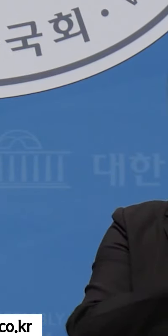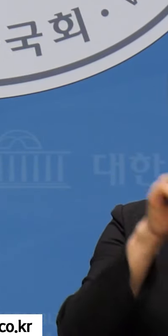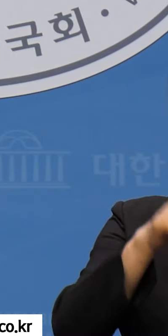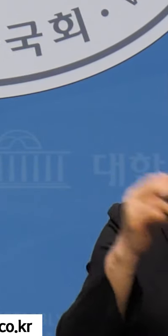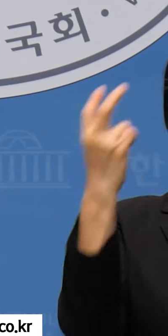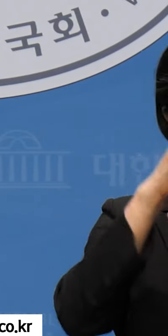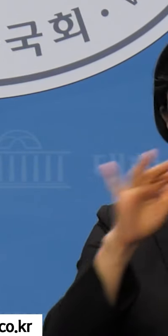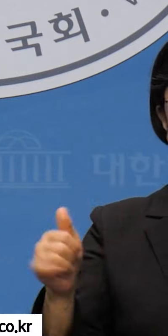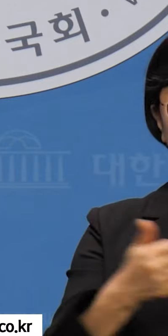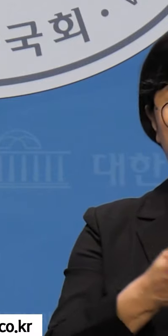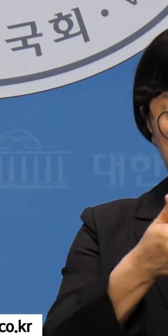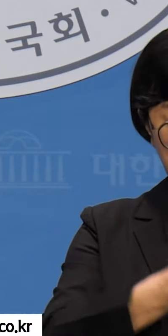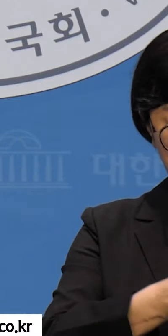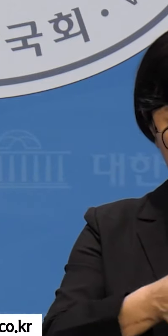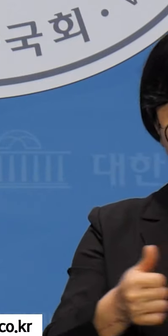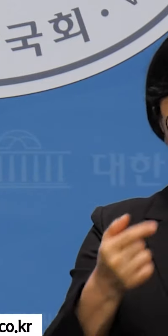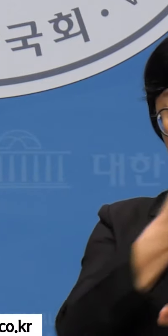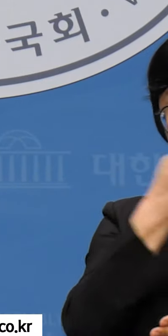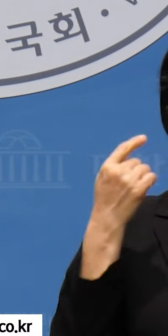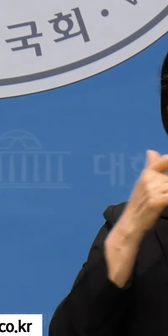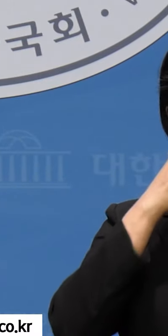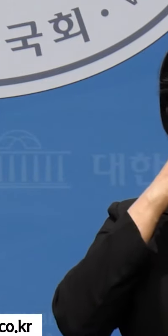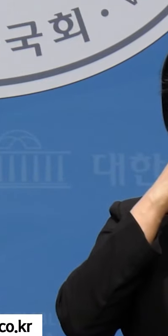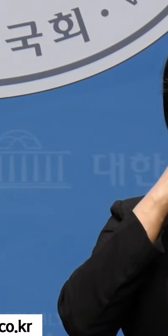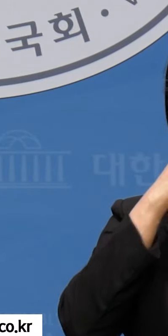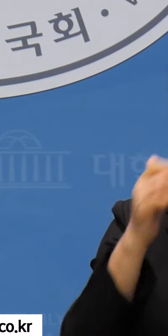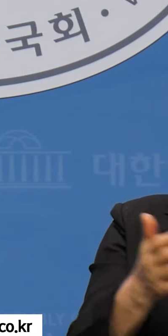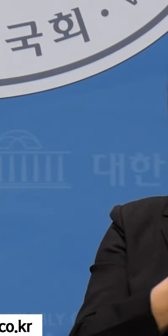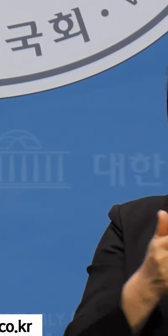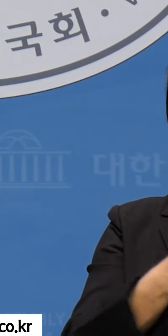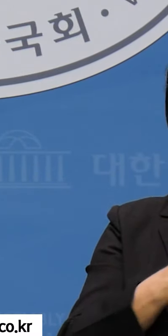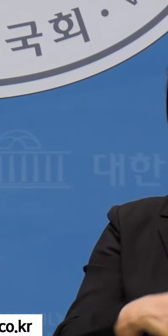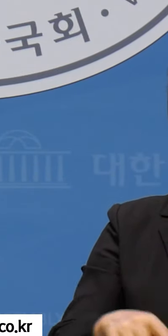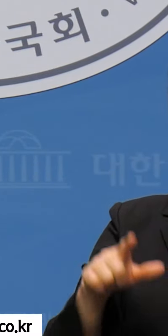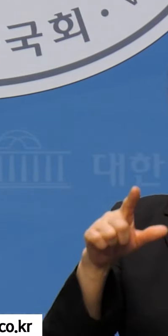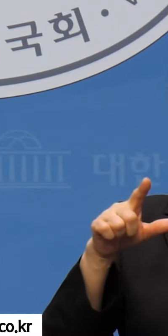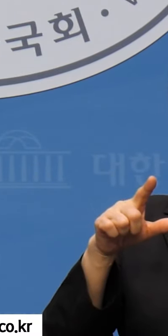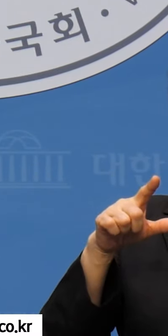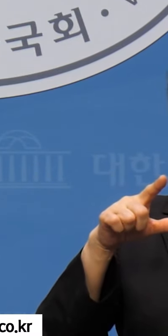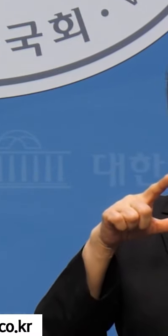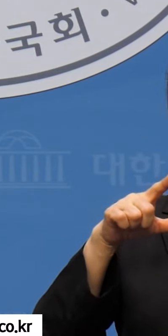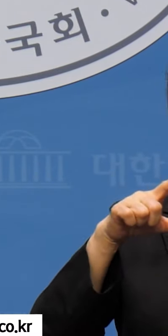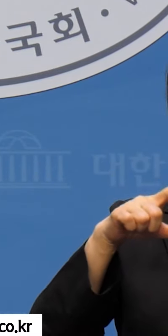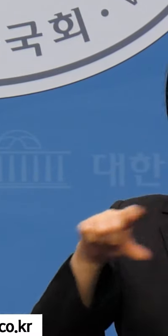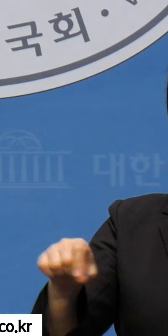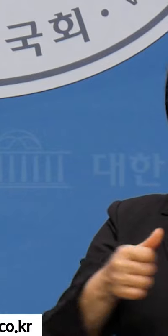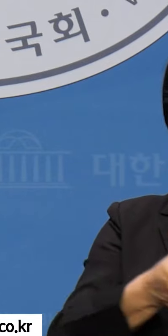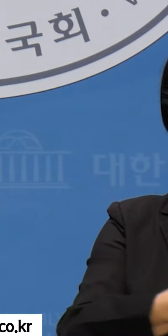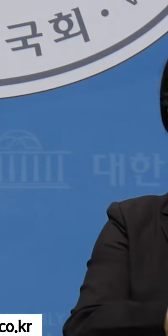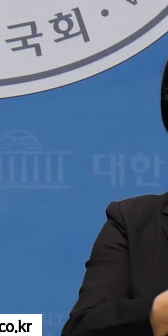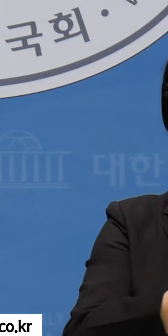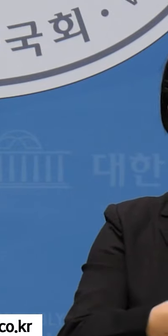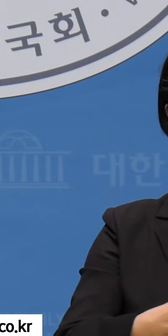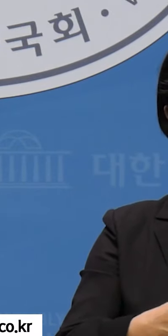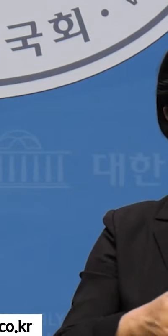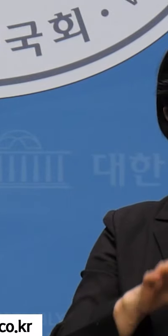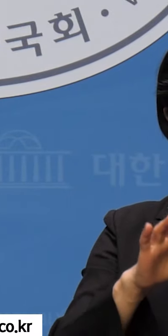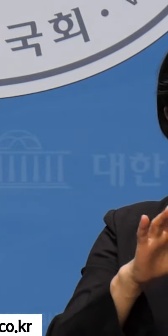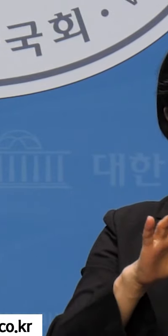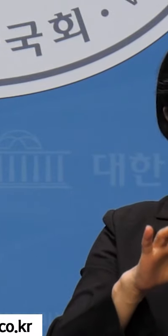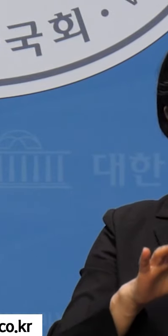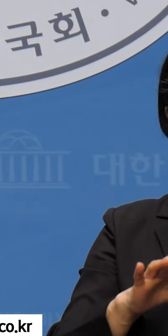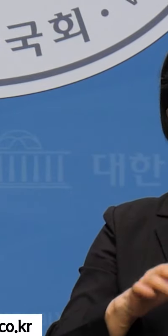투표관리관의 도장인지 도무지 파악할 수 없는 일장기 투표지가 1,000장이나